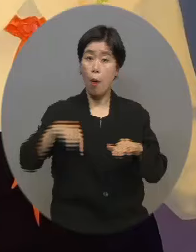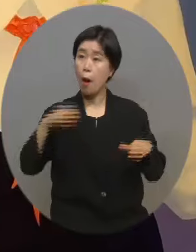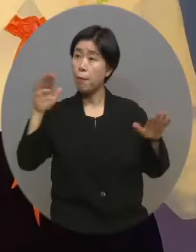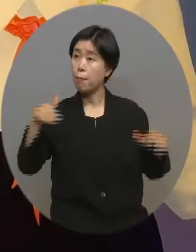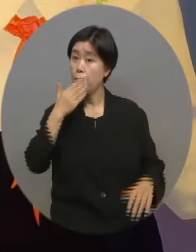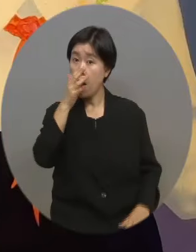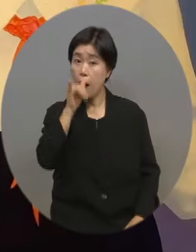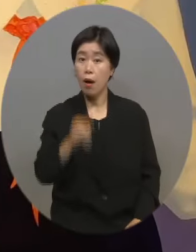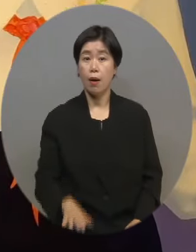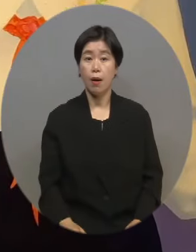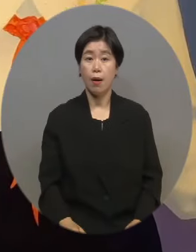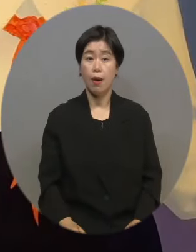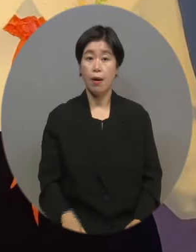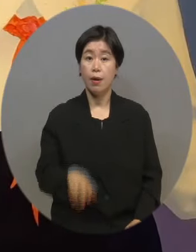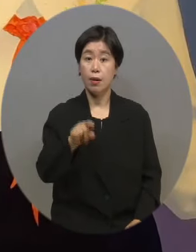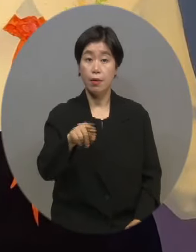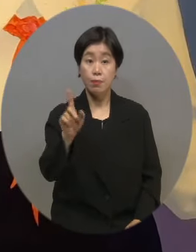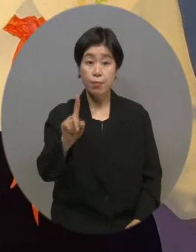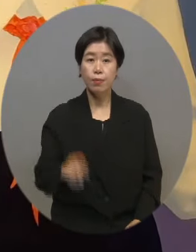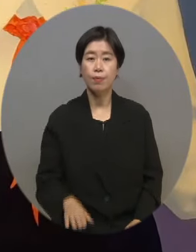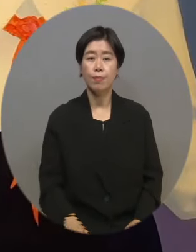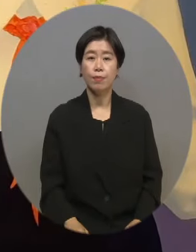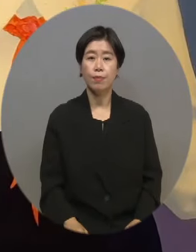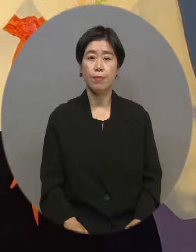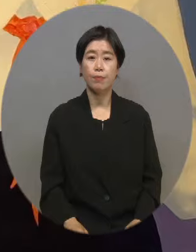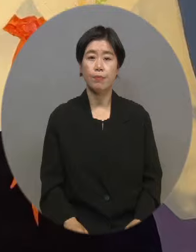이 작품에는 선무 작가의 바람이 담겨 있는데요.